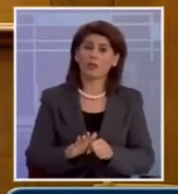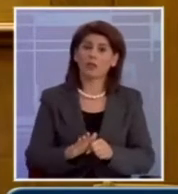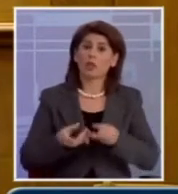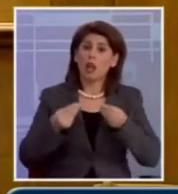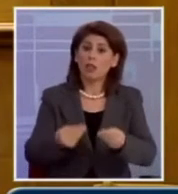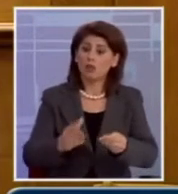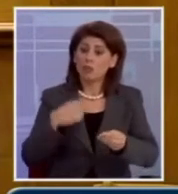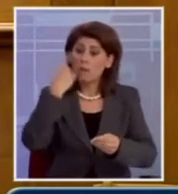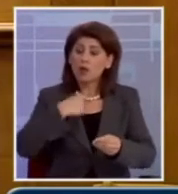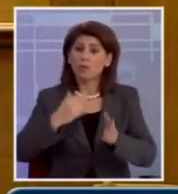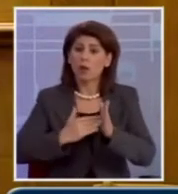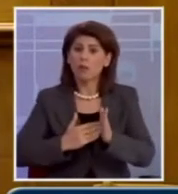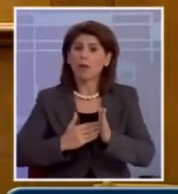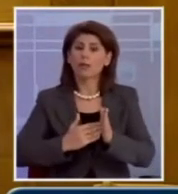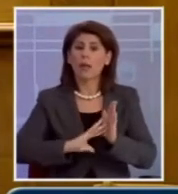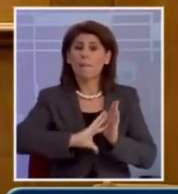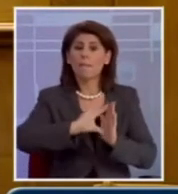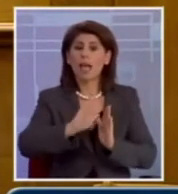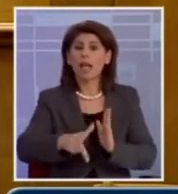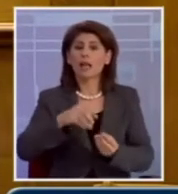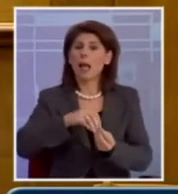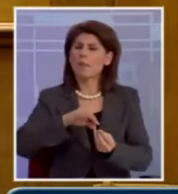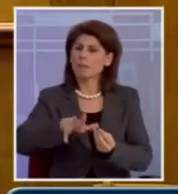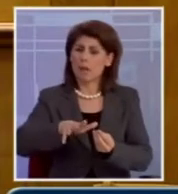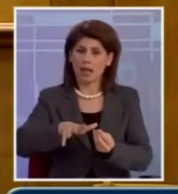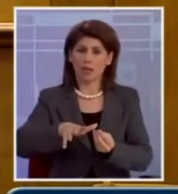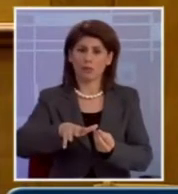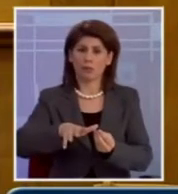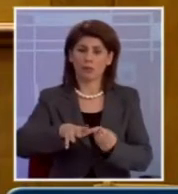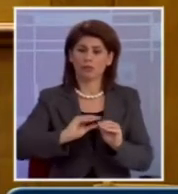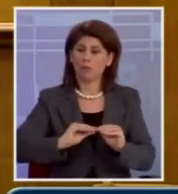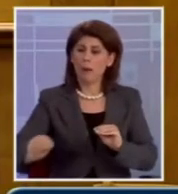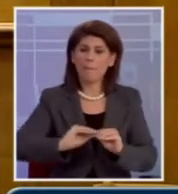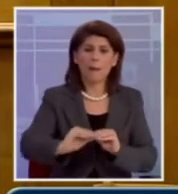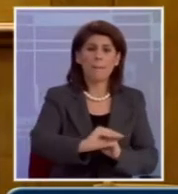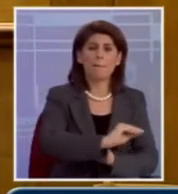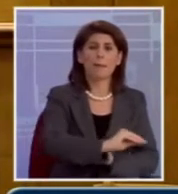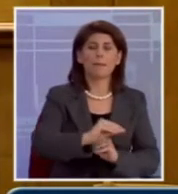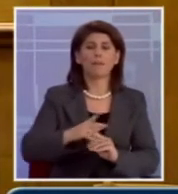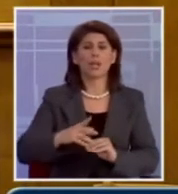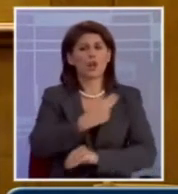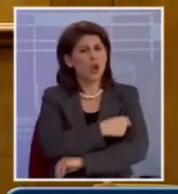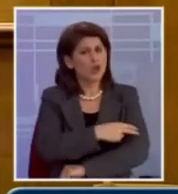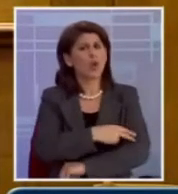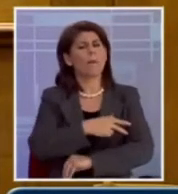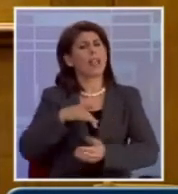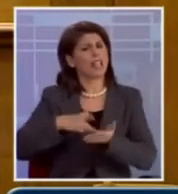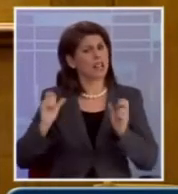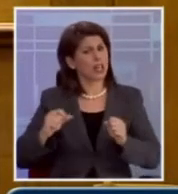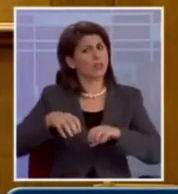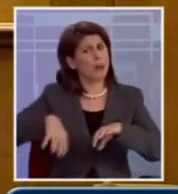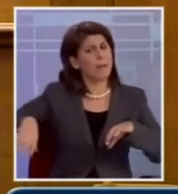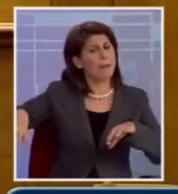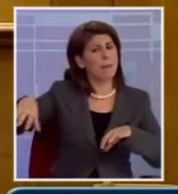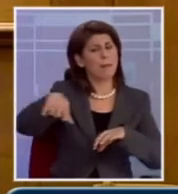αιμοδοτήσουμε το σύστημα μέχρι τον Απρίλιο περίπου, τοποθετώντας στο σύστημα της υγείας,